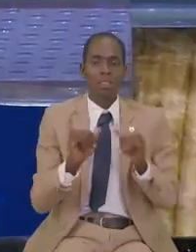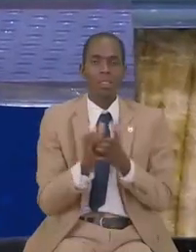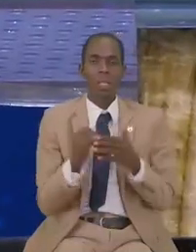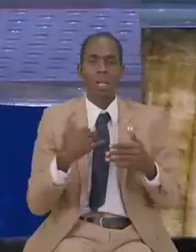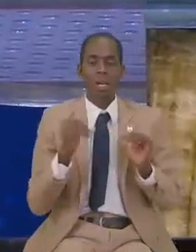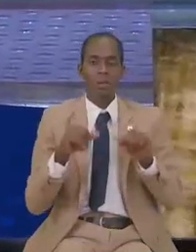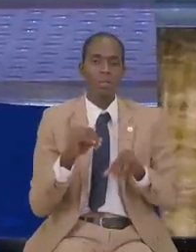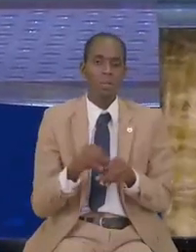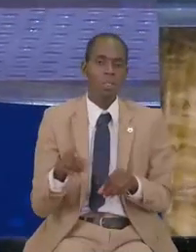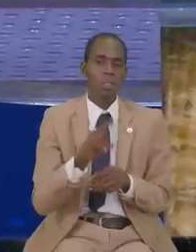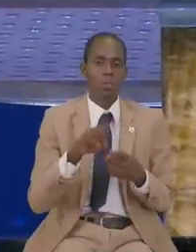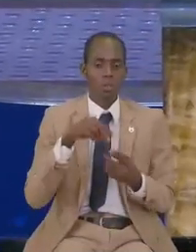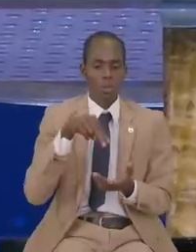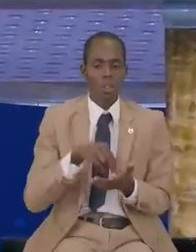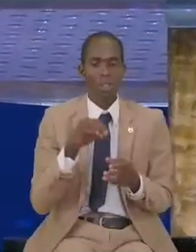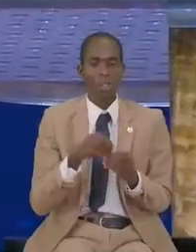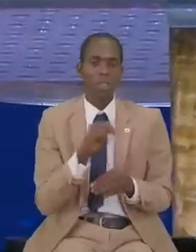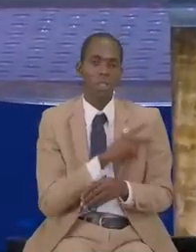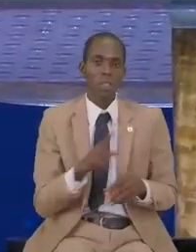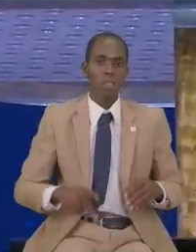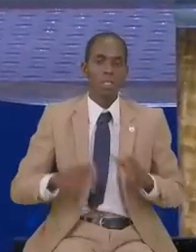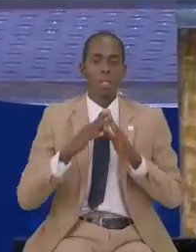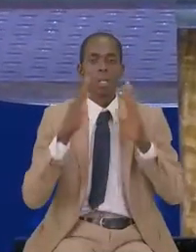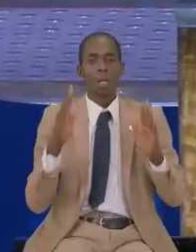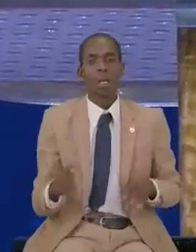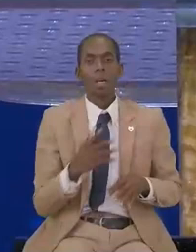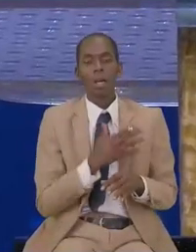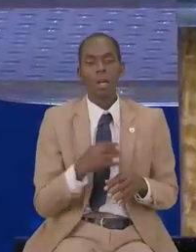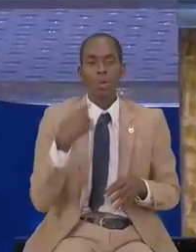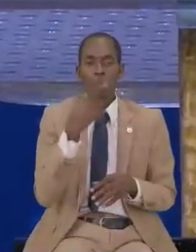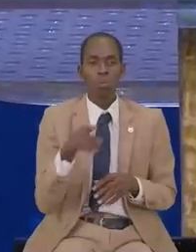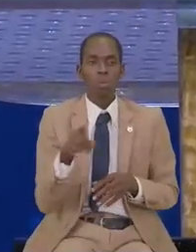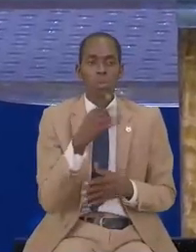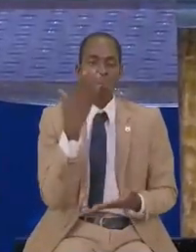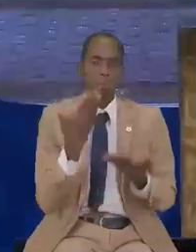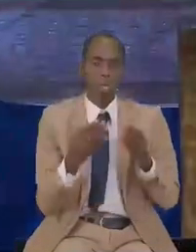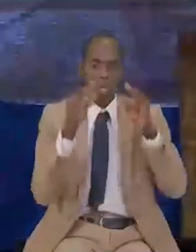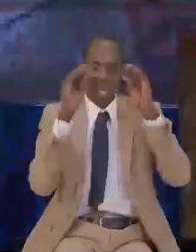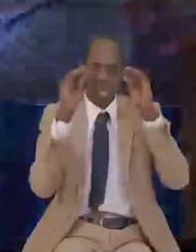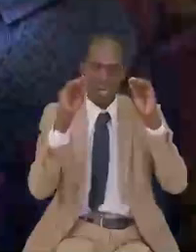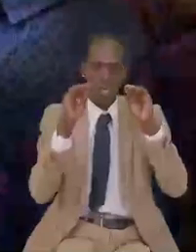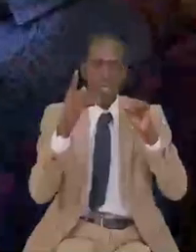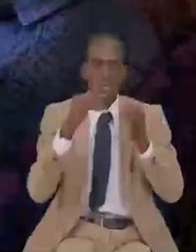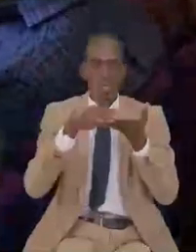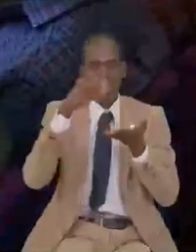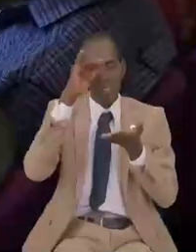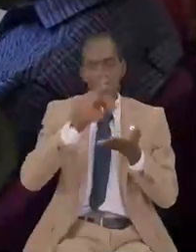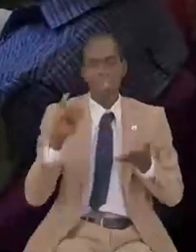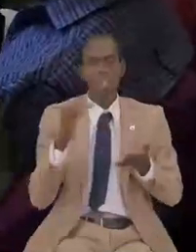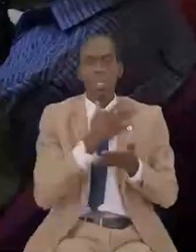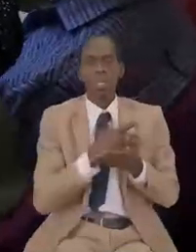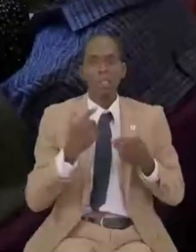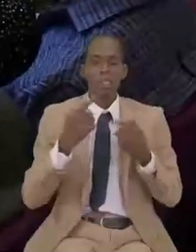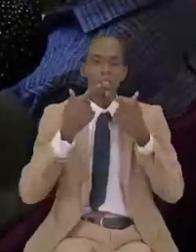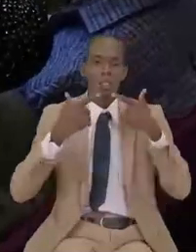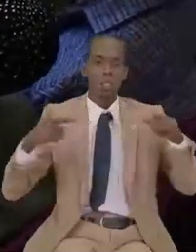du roi et à qui l'on enseignerait les lettres et la langue des Chaldéens.